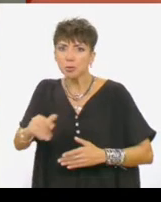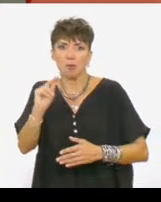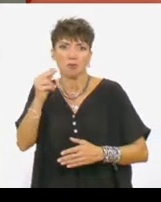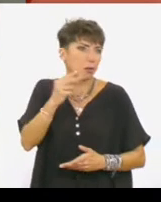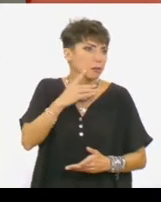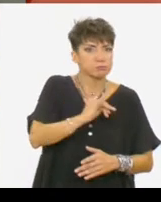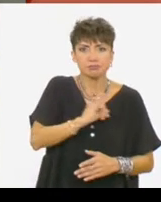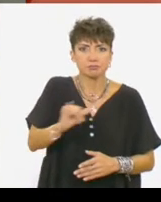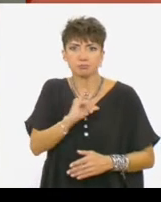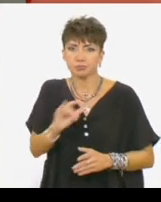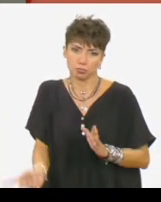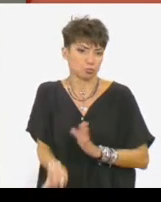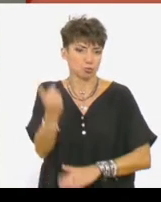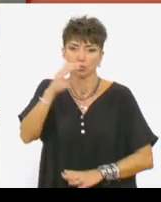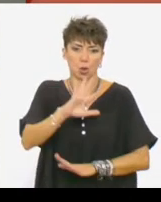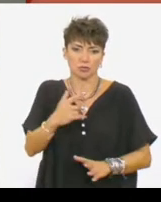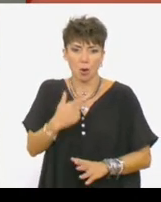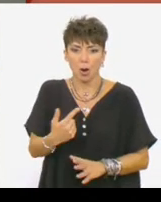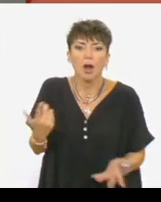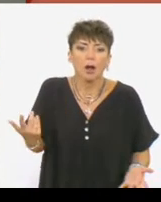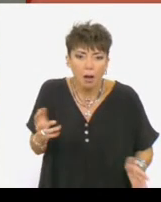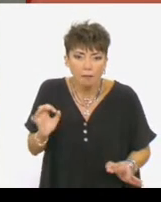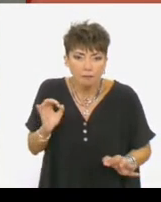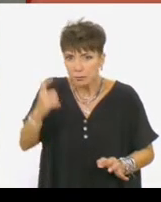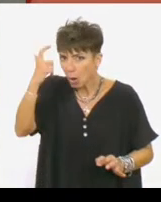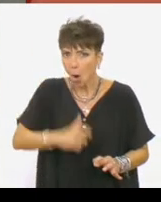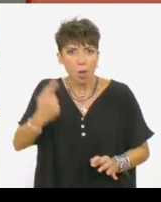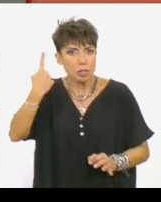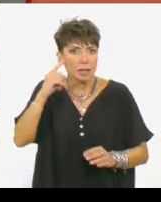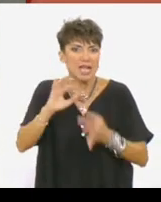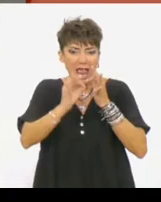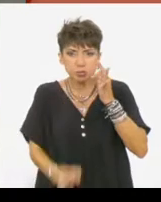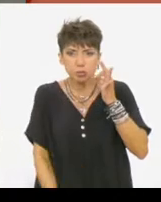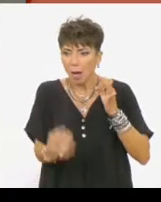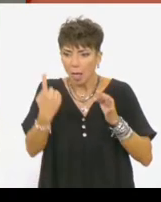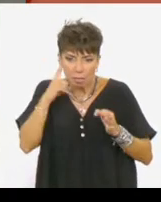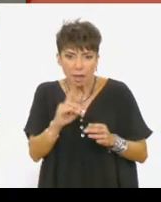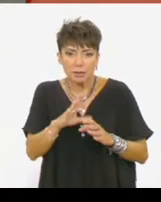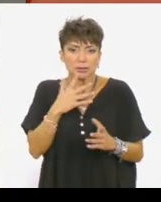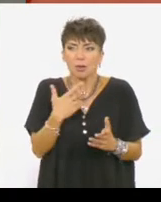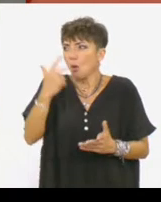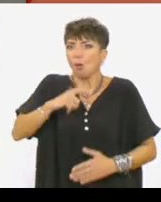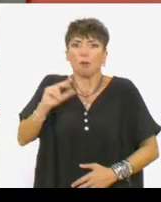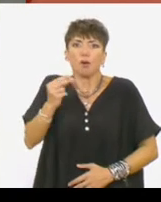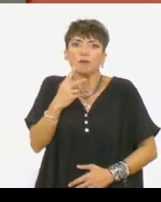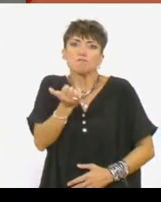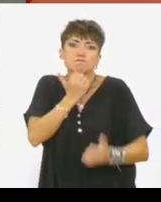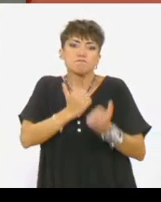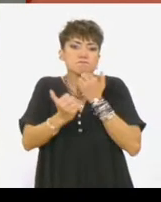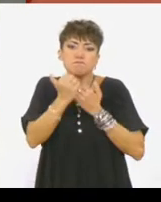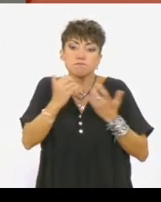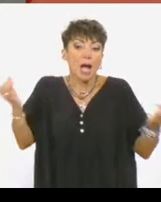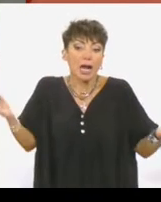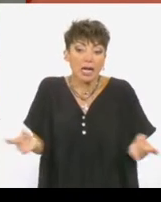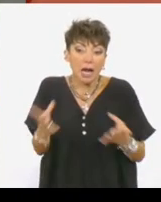πολιτικά δρόμενα της χώρας. Προφανώς δεν είχα διατηρήσει και βουλευτής και δεν ξέρω και όλες τις παραμέτρους του να είναι κάποιος βουλευτής. Έπρεπε λοιπόν κάποιος εκείνη